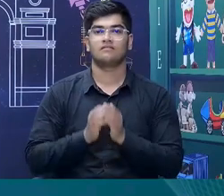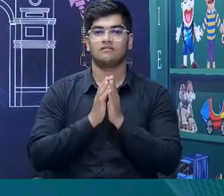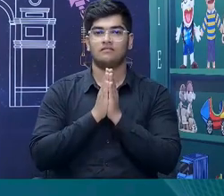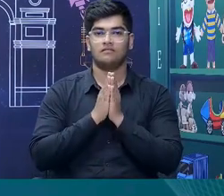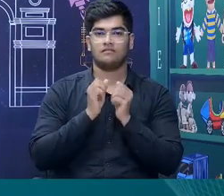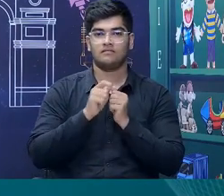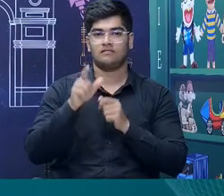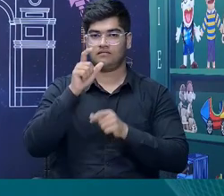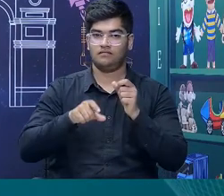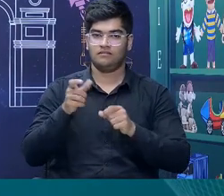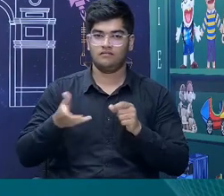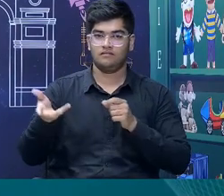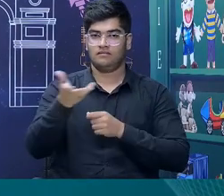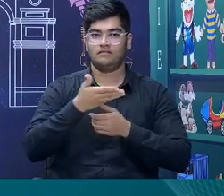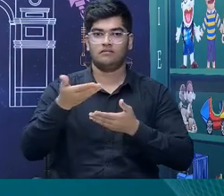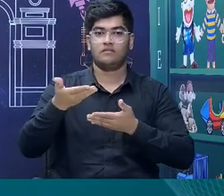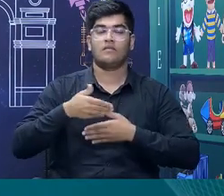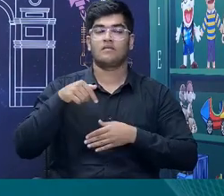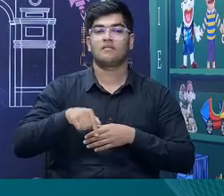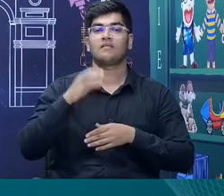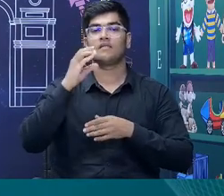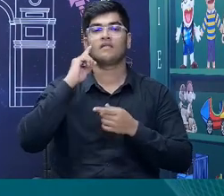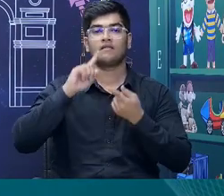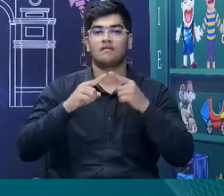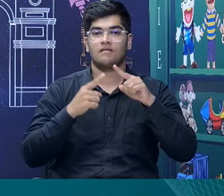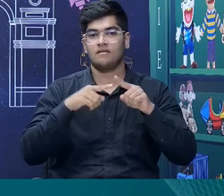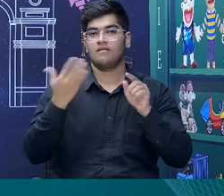नमस्कार आप सभी का बेहद स्वागत है